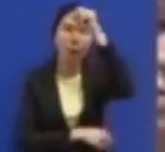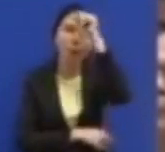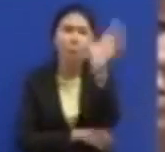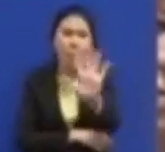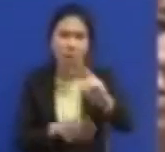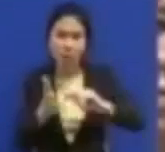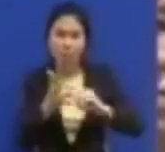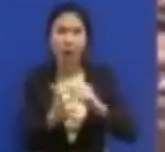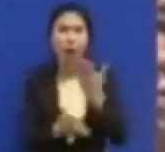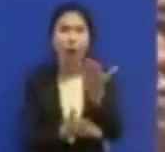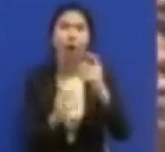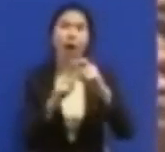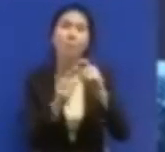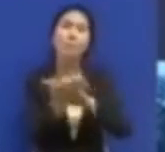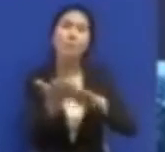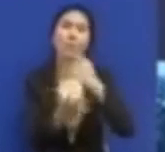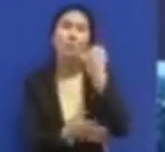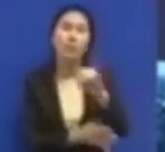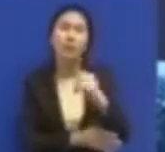พอครับ